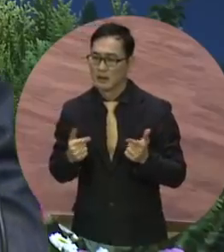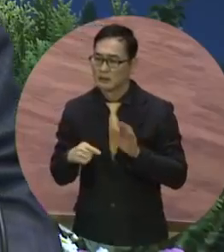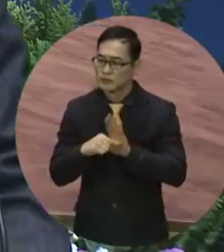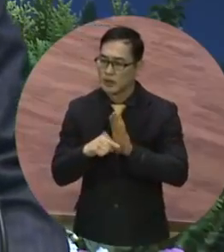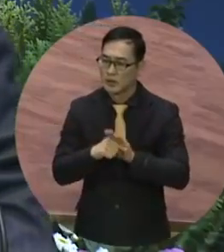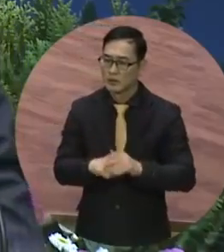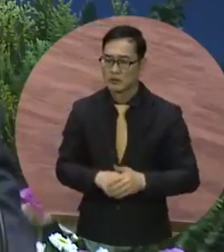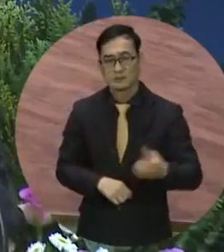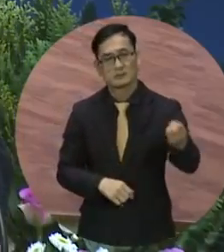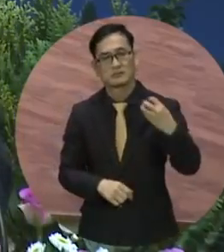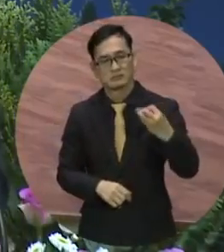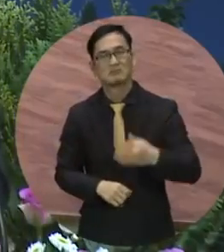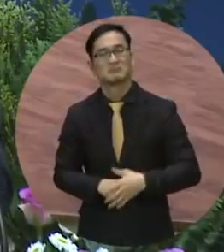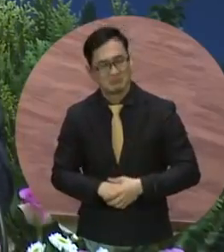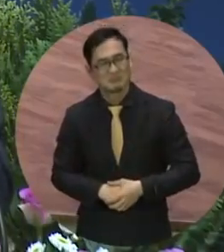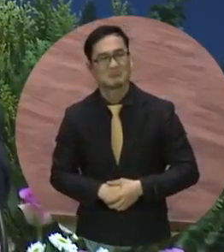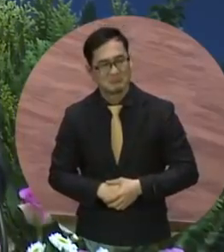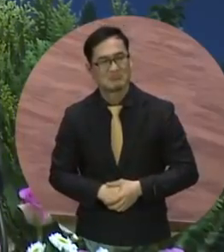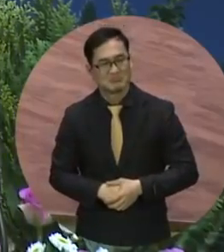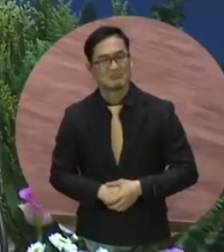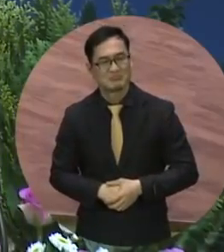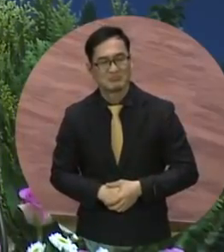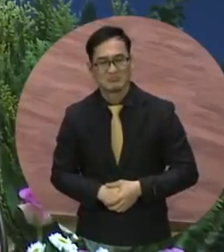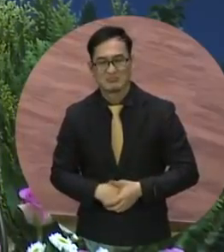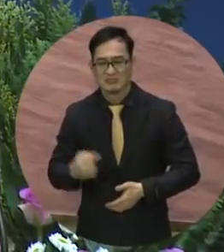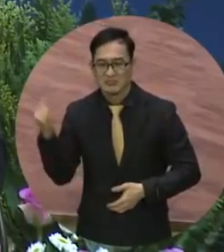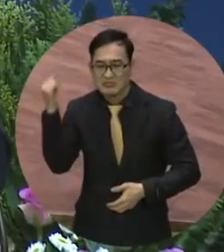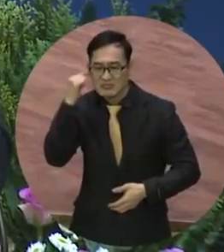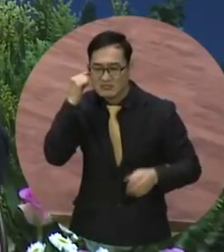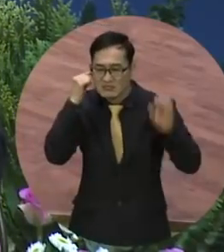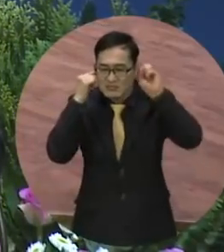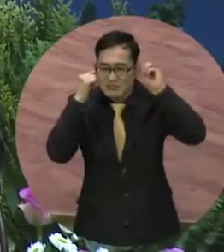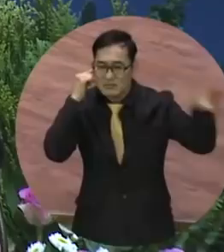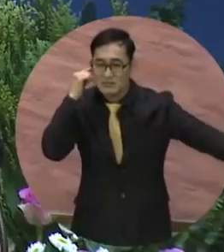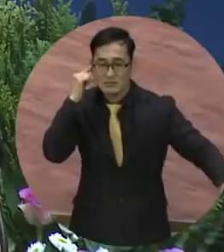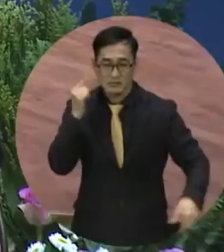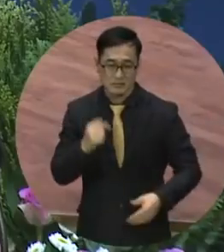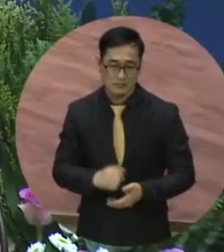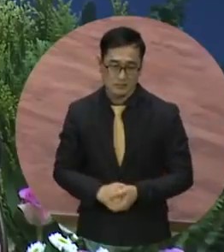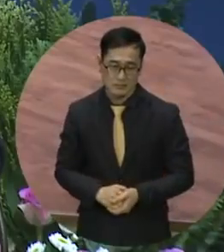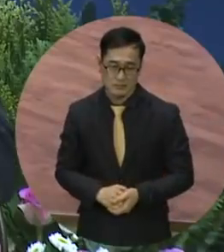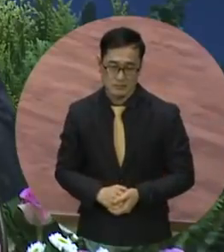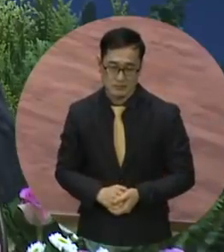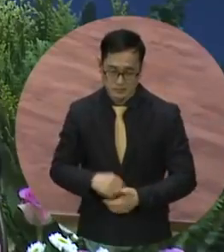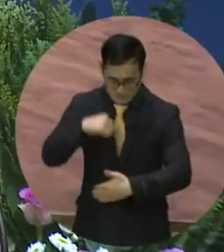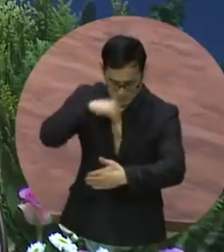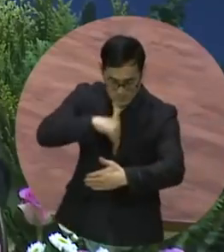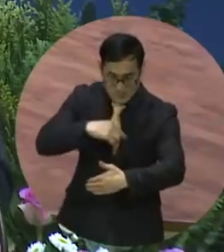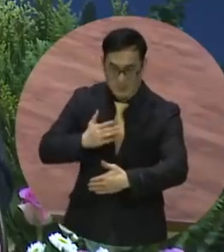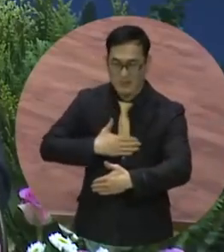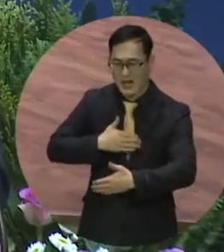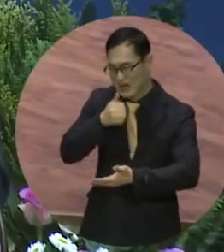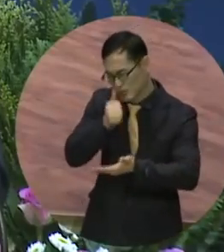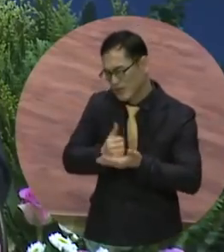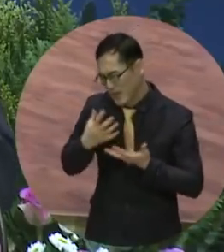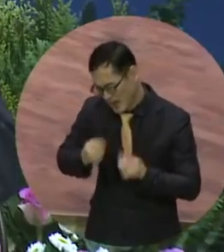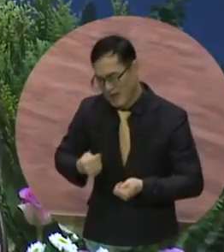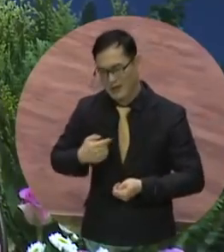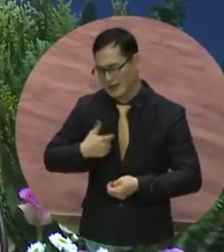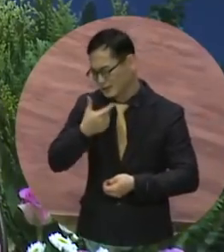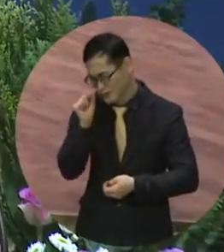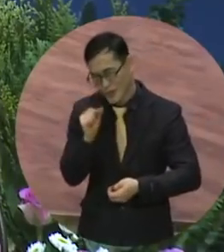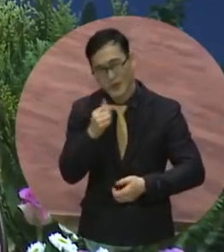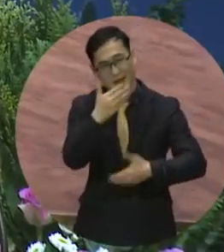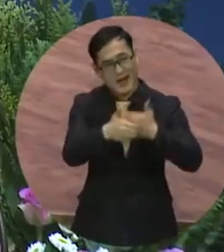지식으로 끝. 나중심 언제나 내가 부족했어. 내가 죄가 많았어.